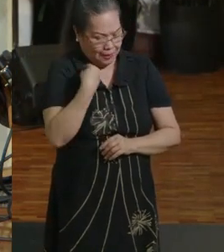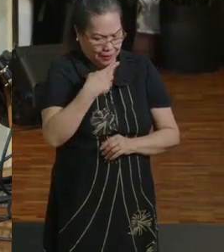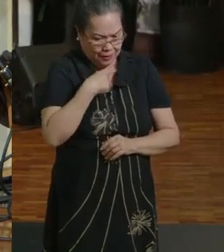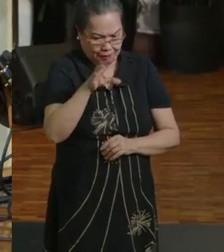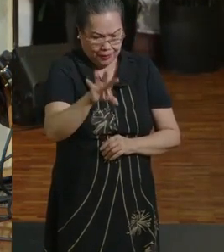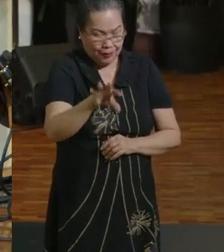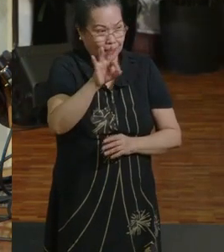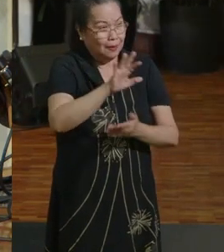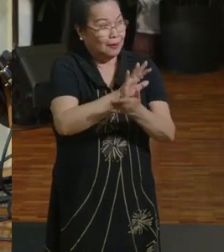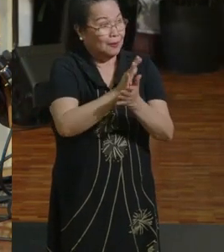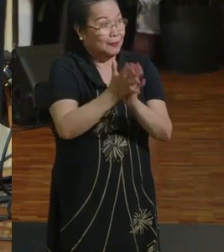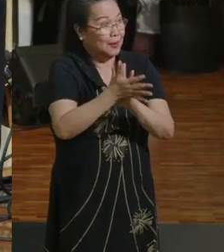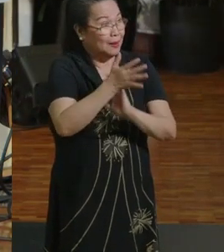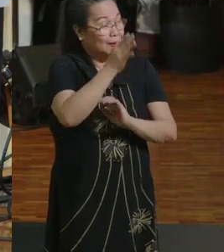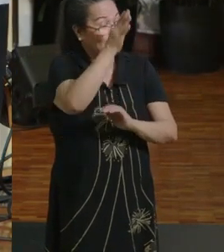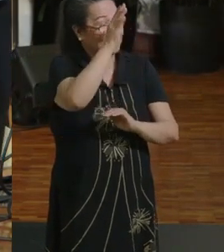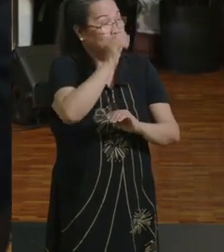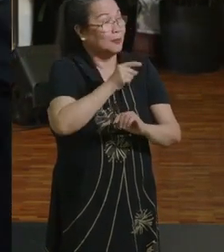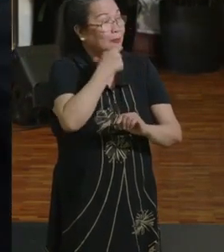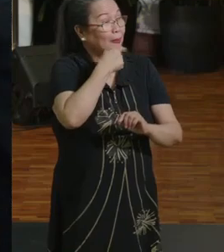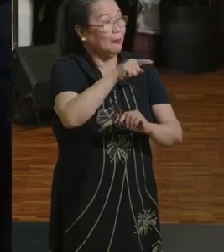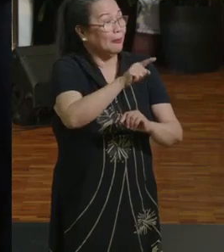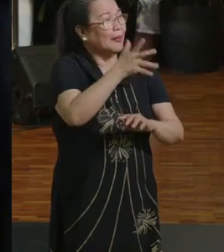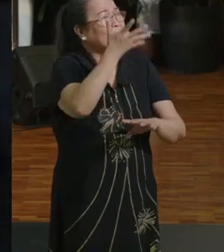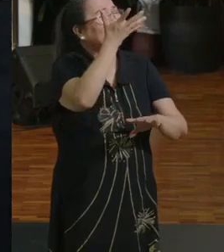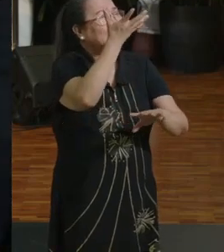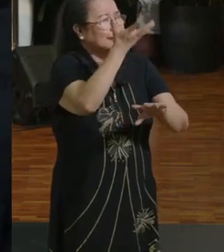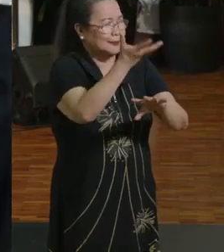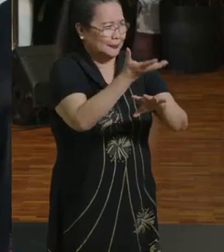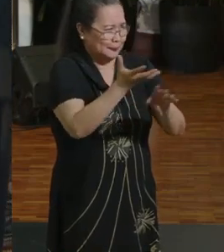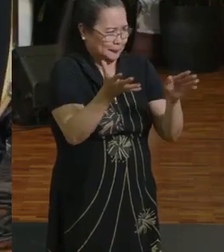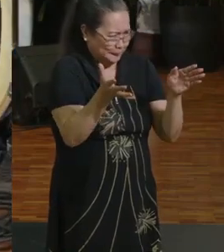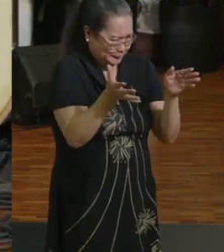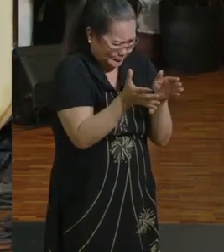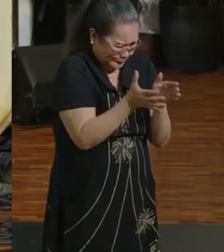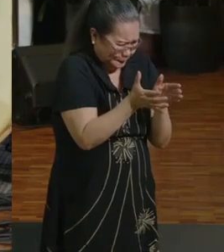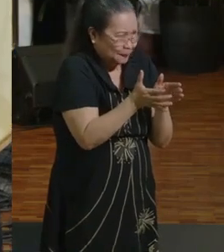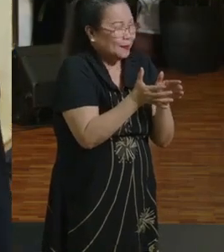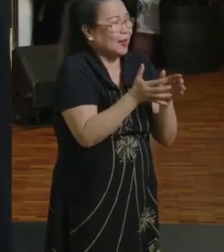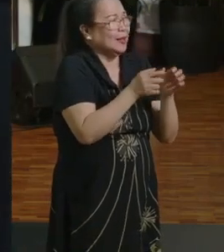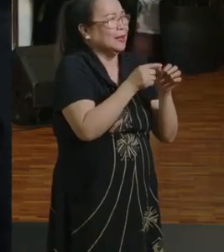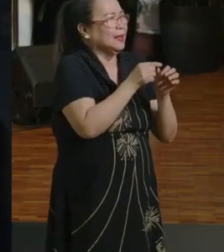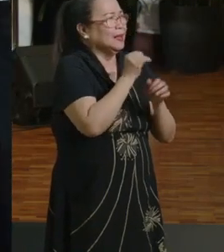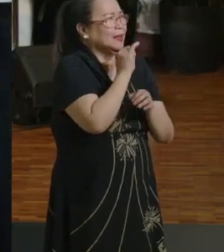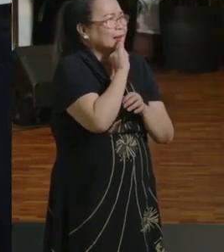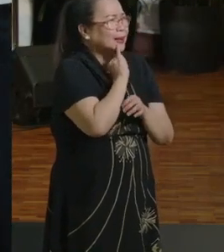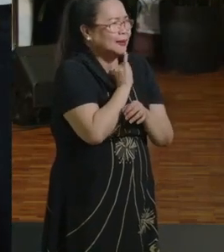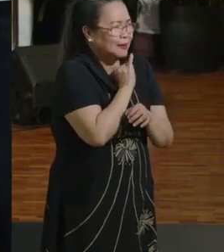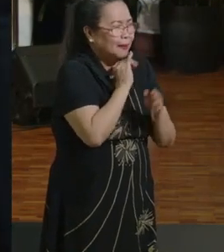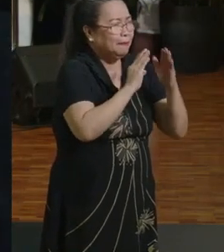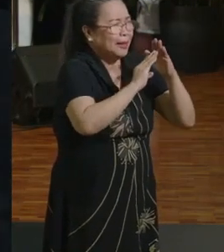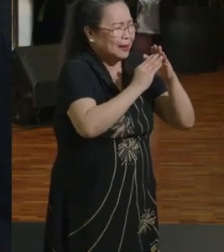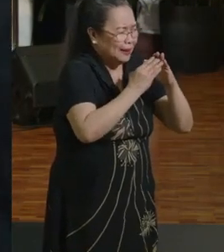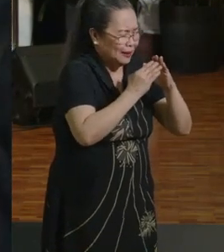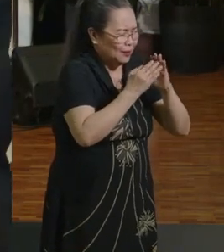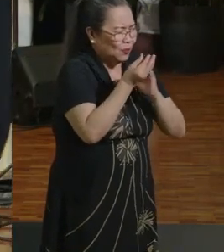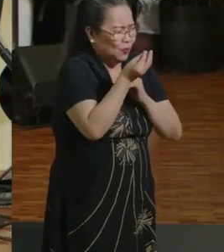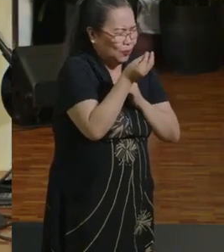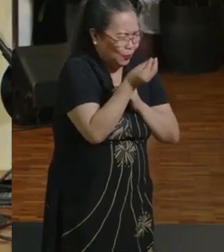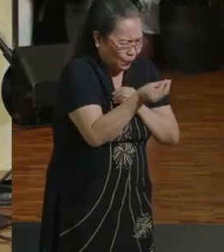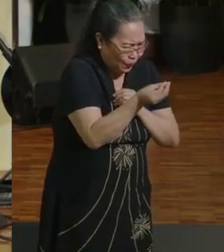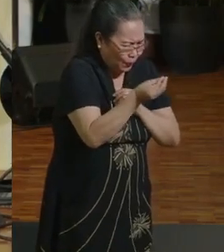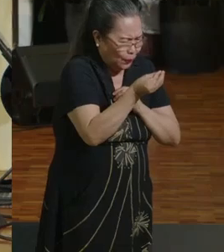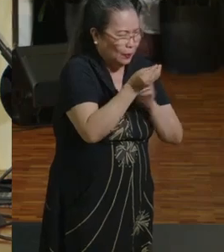na siya ay ilagay sa isang napakaliit na bansa, na napakakonti ang mga